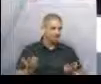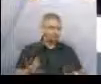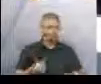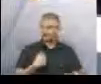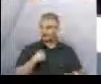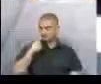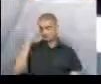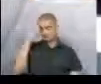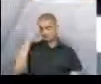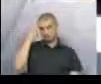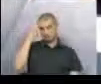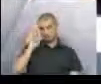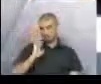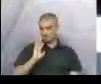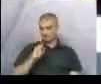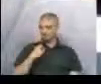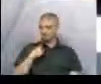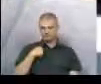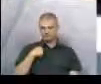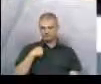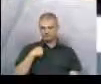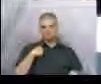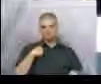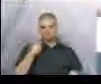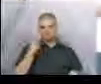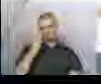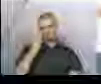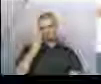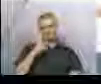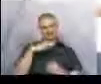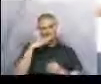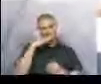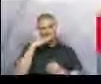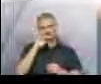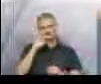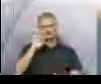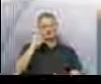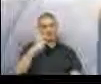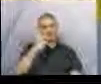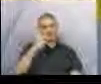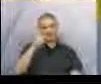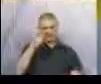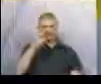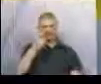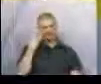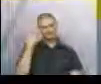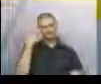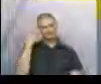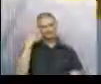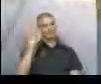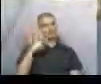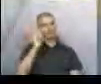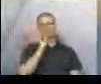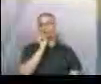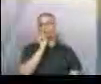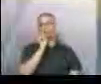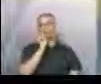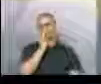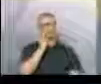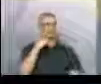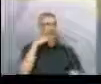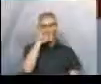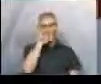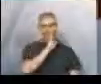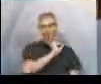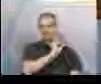אני חושב שאני מעריך שבסדר פסח של בינה בדרמסלה היו יותר צעירים מבסדר פסח